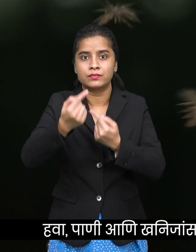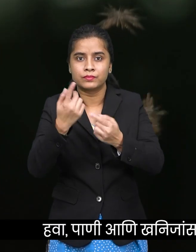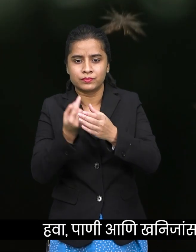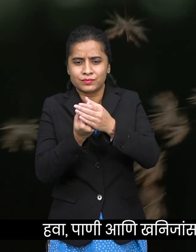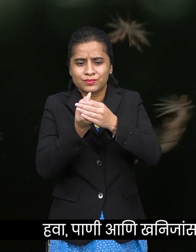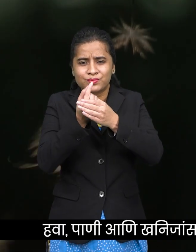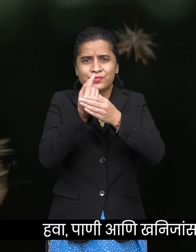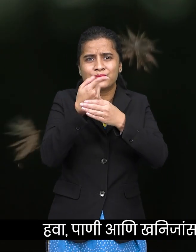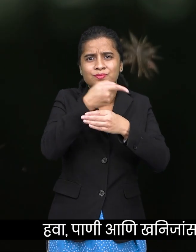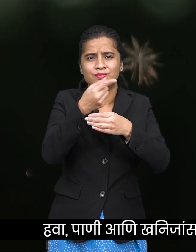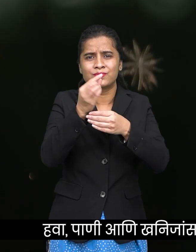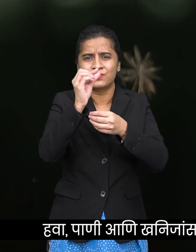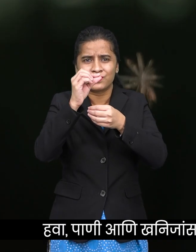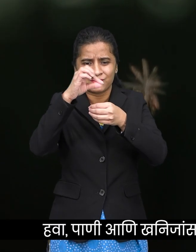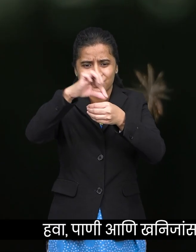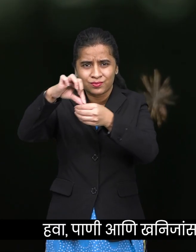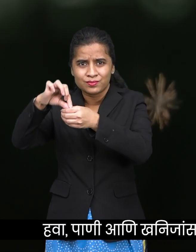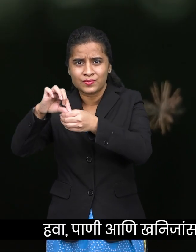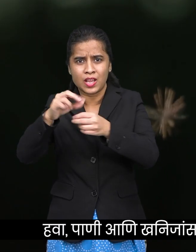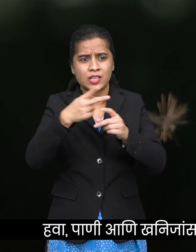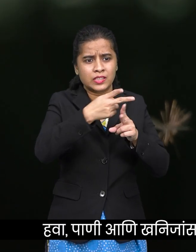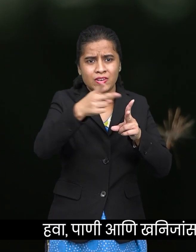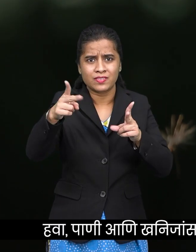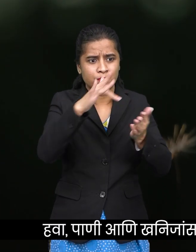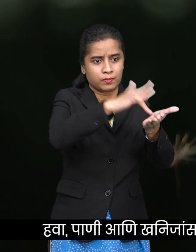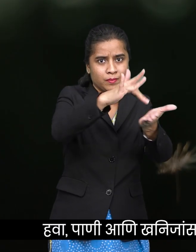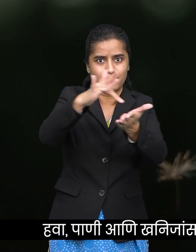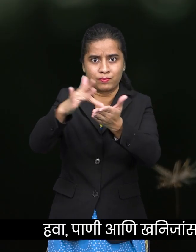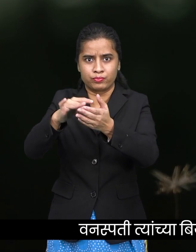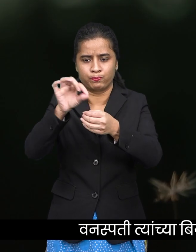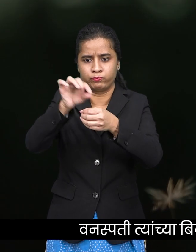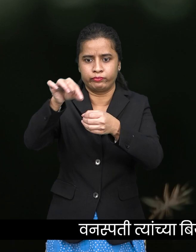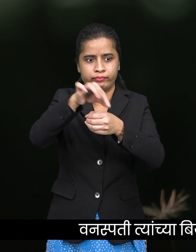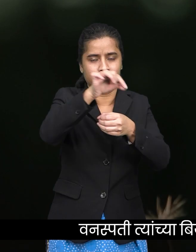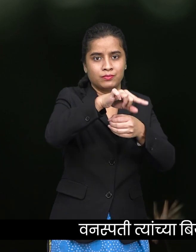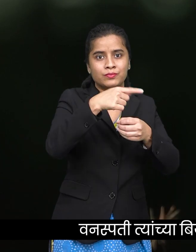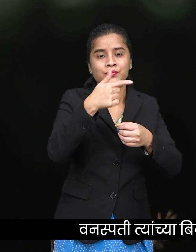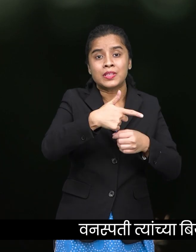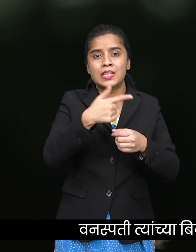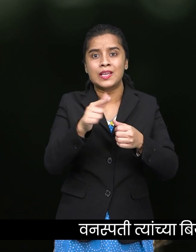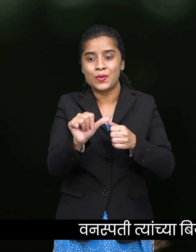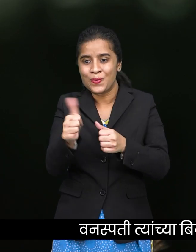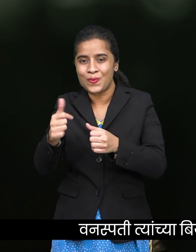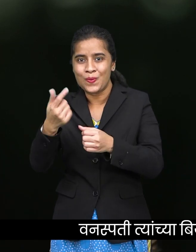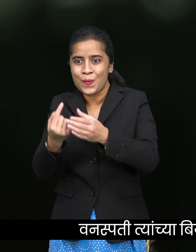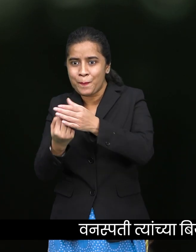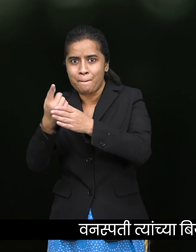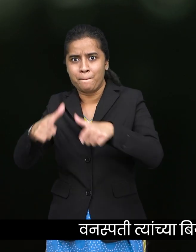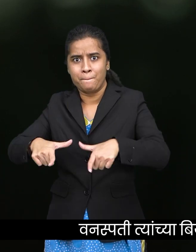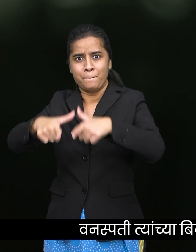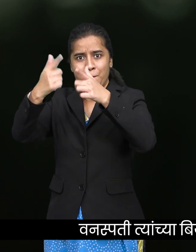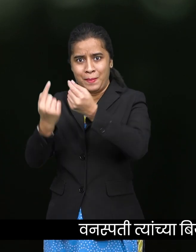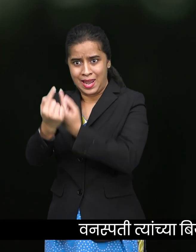हवा, पाणी आणि खनिजांसाठी मातृ वनस्पतीशी स्पर्धा टाळण्यासाठी वनस्पती त्यांच्या बिया वेगवेगळ्या अंतरावर